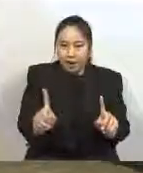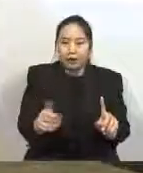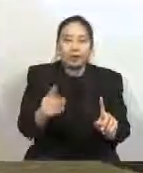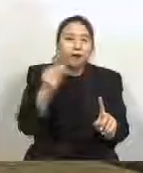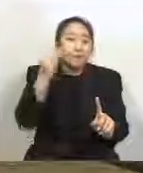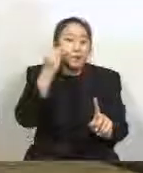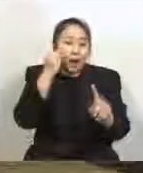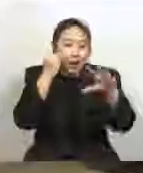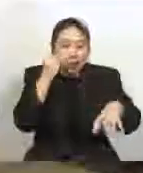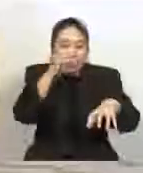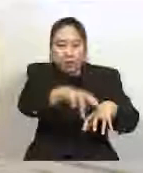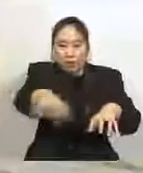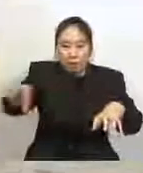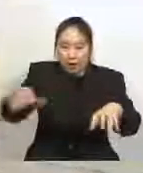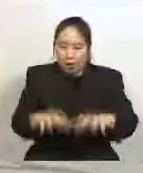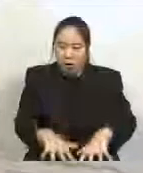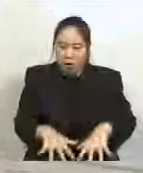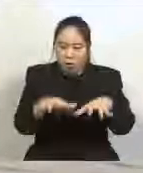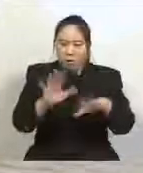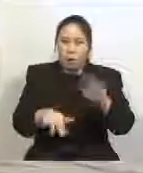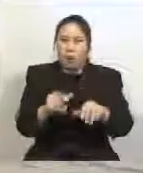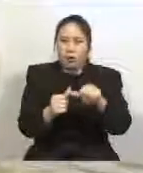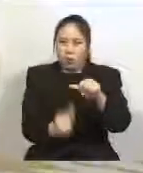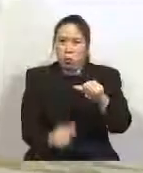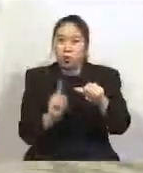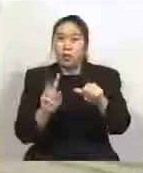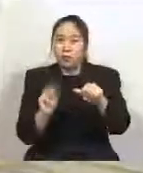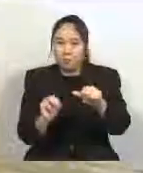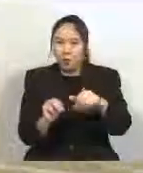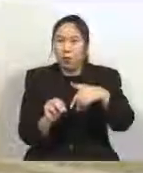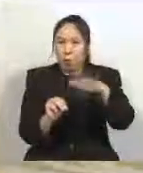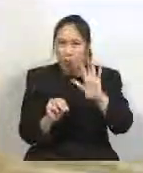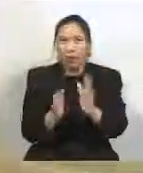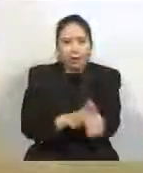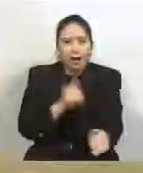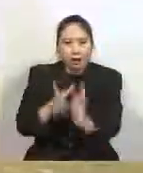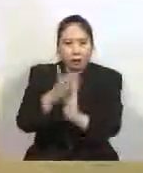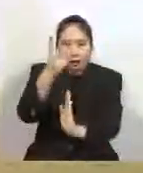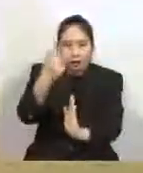ท่วมบ้านเรือนประชาชนสูงกว่า1เมตรเป็นเวลานานกว่า3สัปดาห์แล้วค่ะ